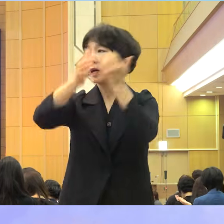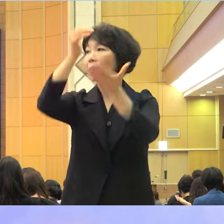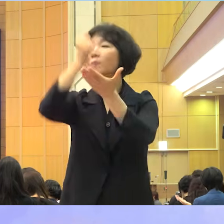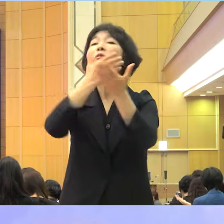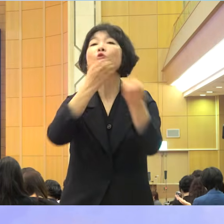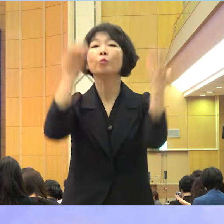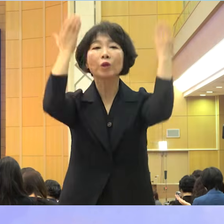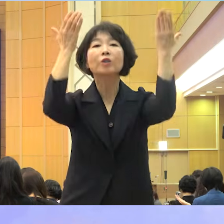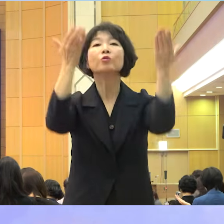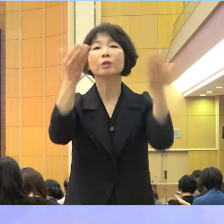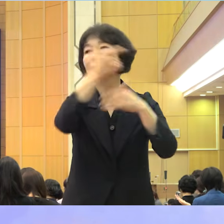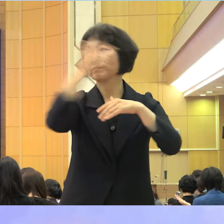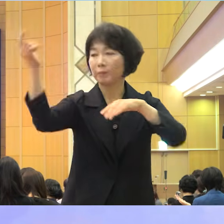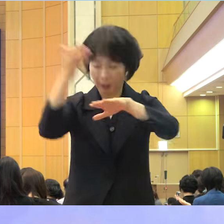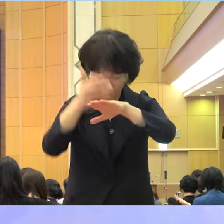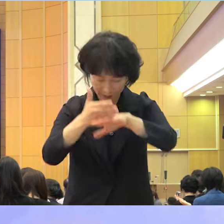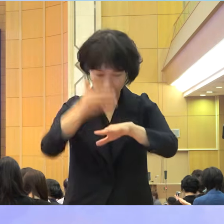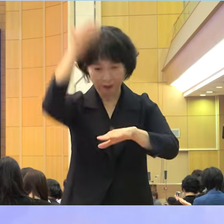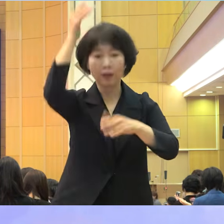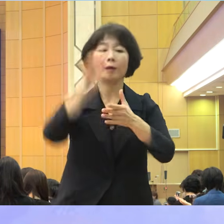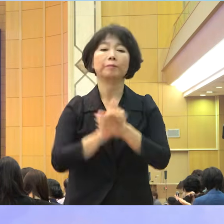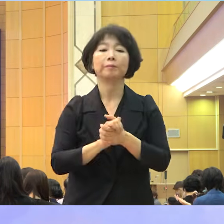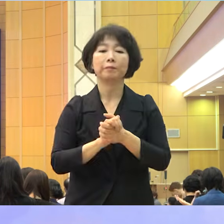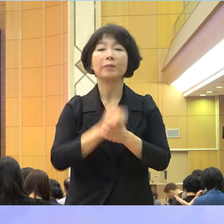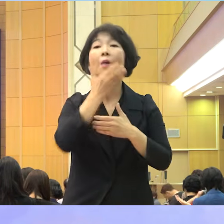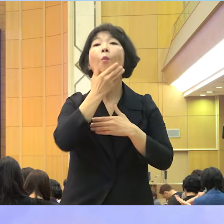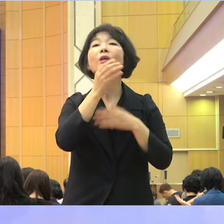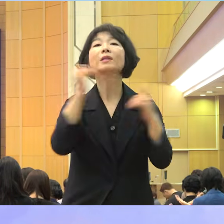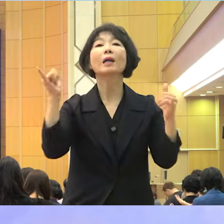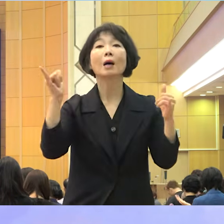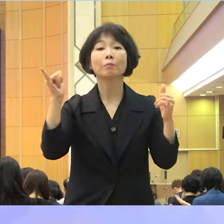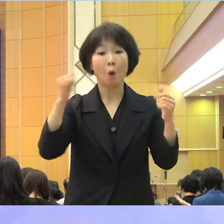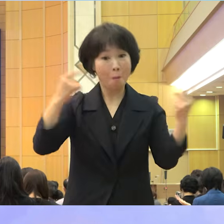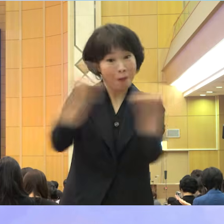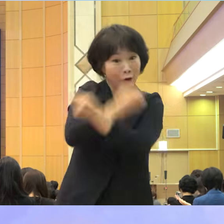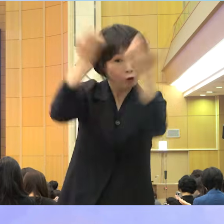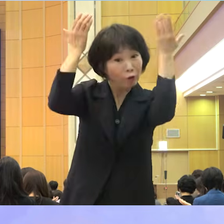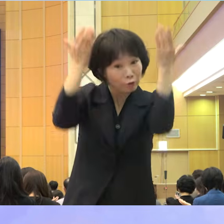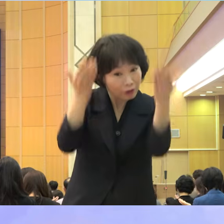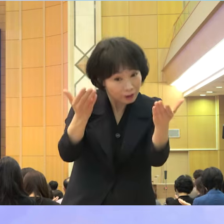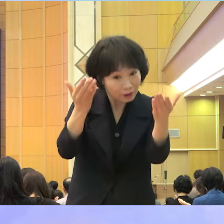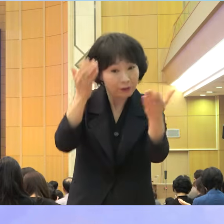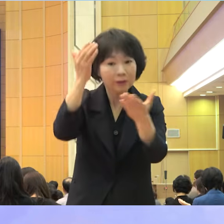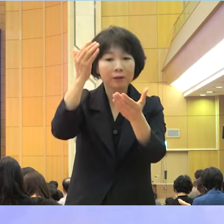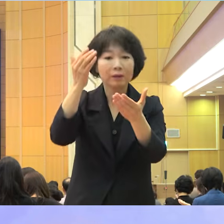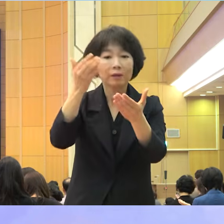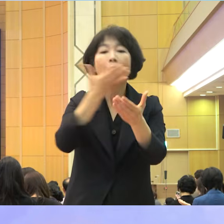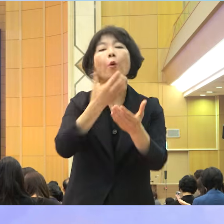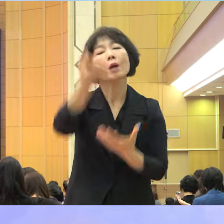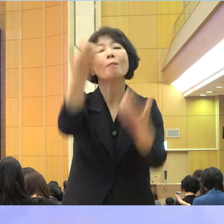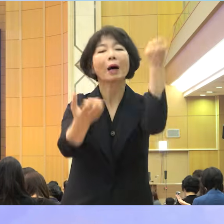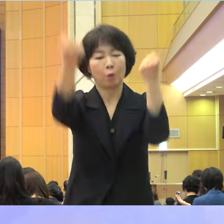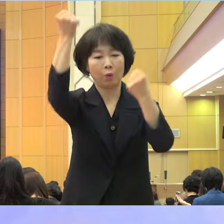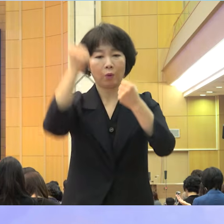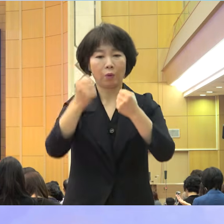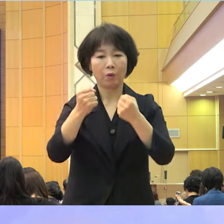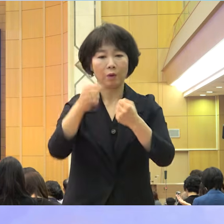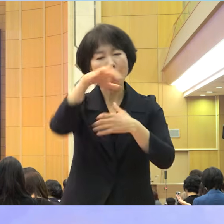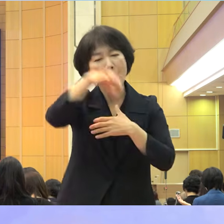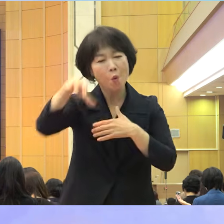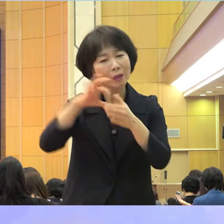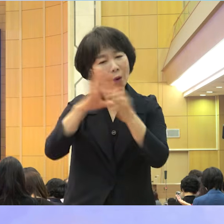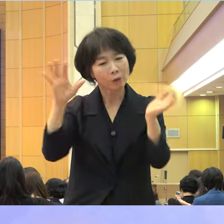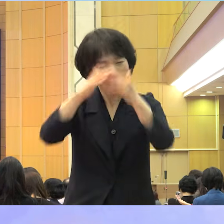하나님 축복해 주시니 감사합니다. 복 있는 사람으로 하나님께 복을 받아서 어느